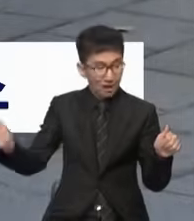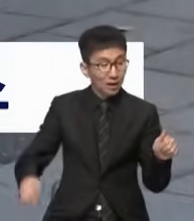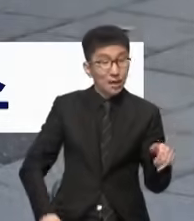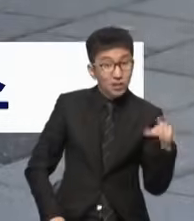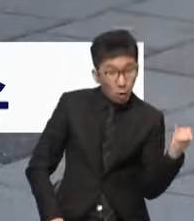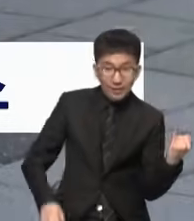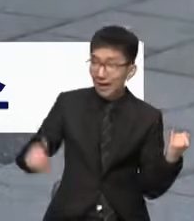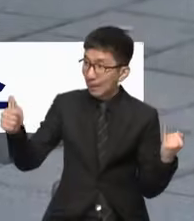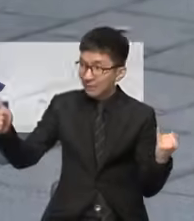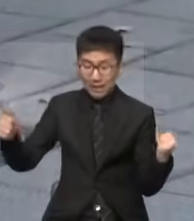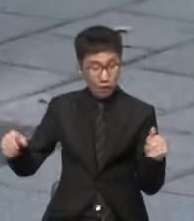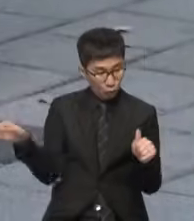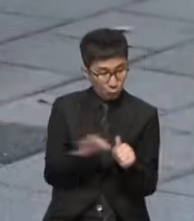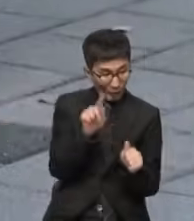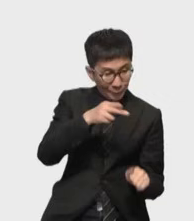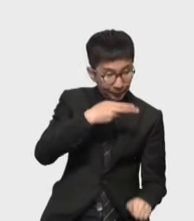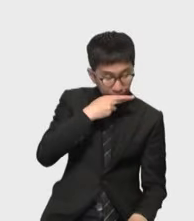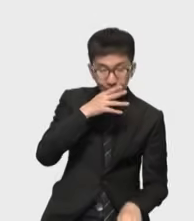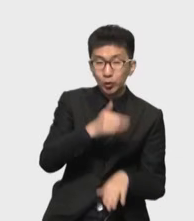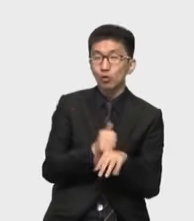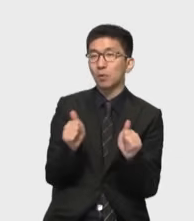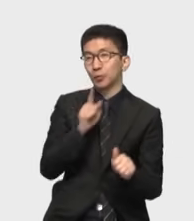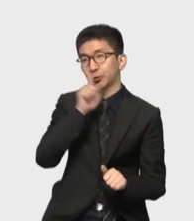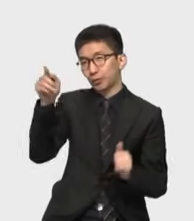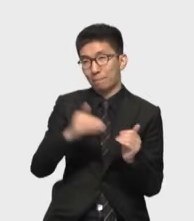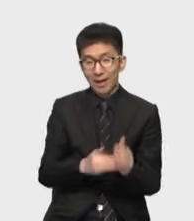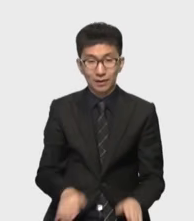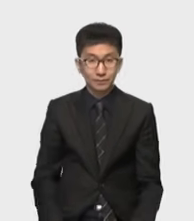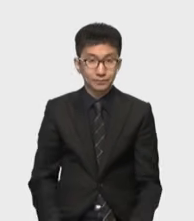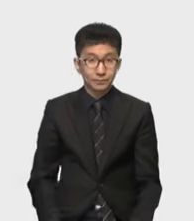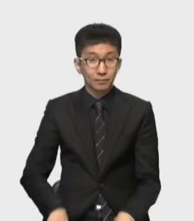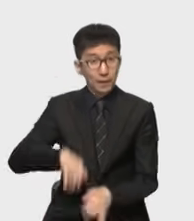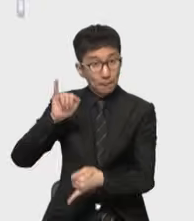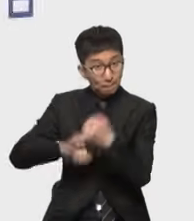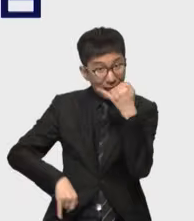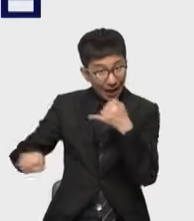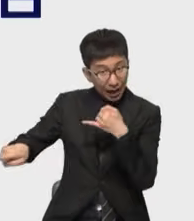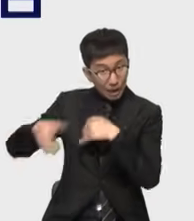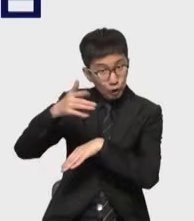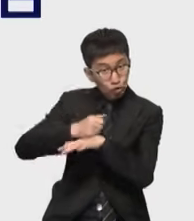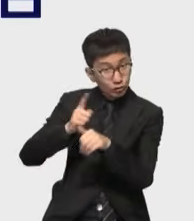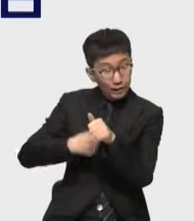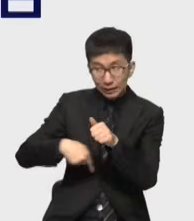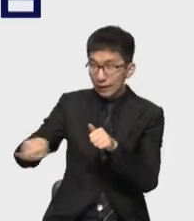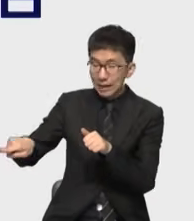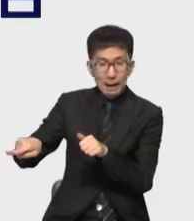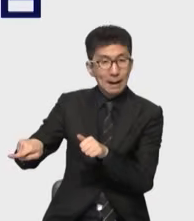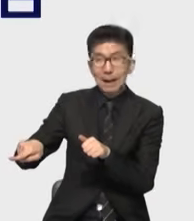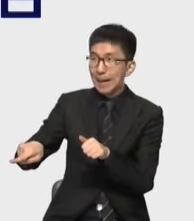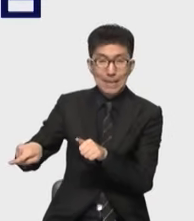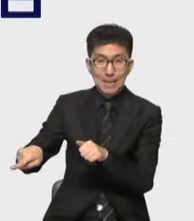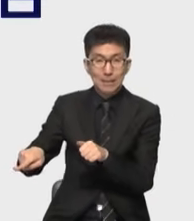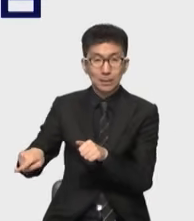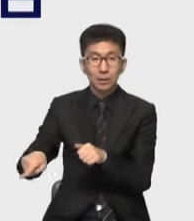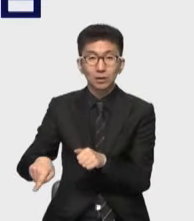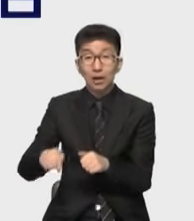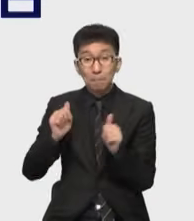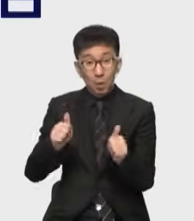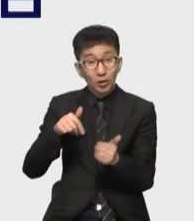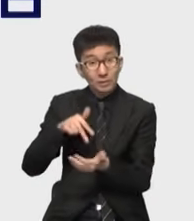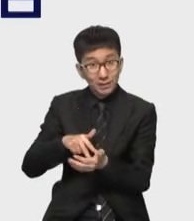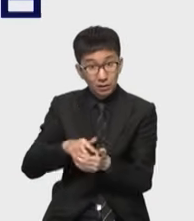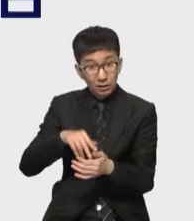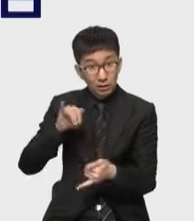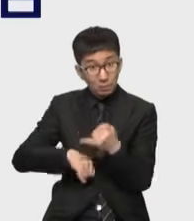혐의로 경찰에 고소했습니다. 지난해 7월 양육비 이행법이 개정되면서 법원이 감치 명령을 내린 양육비